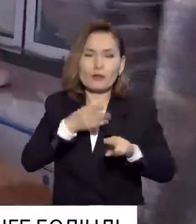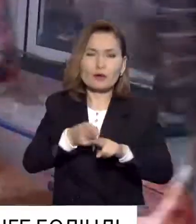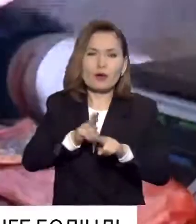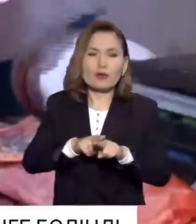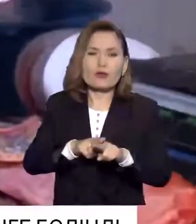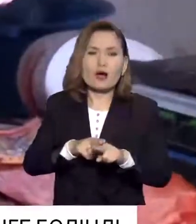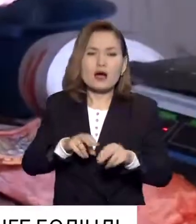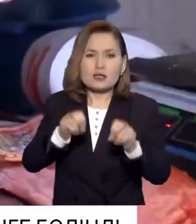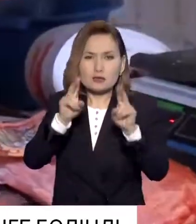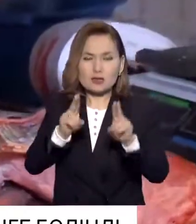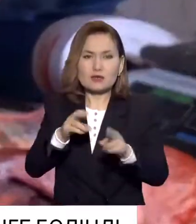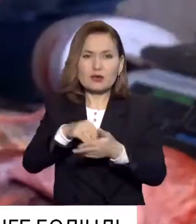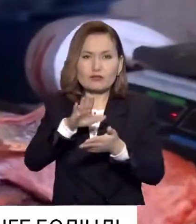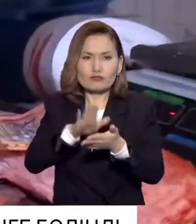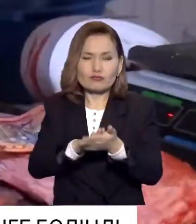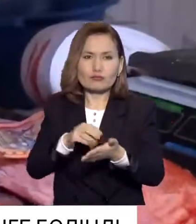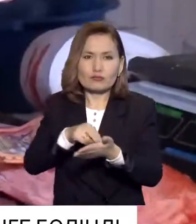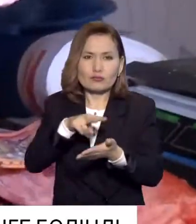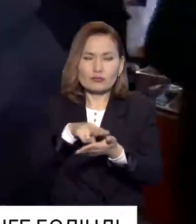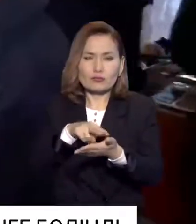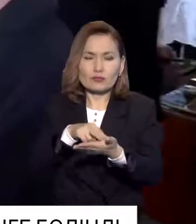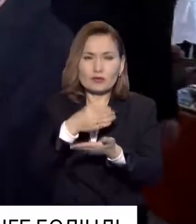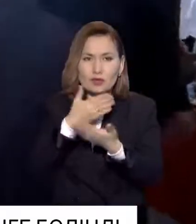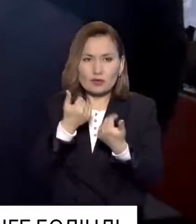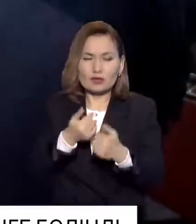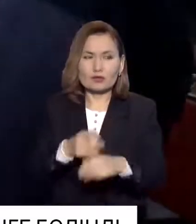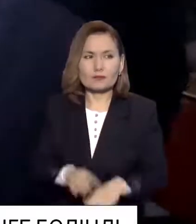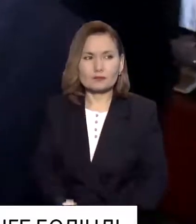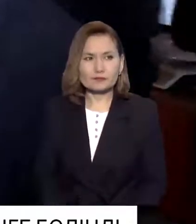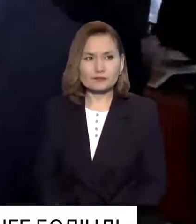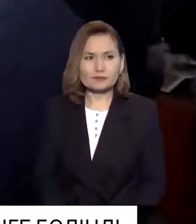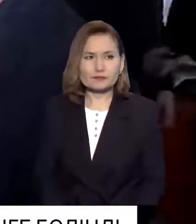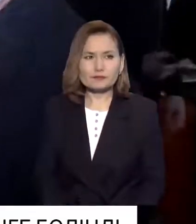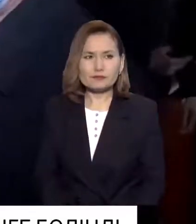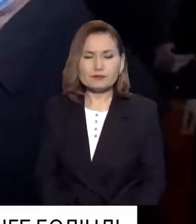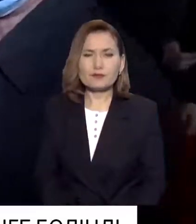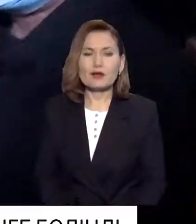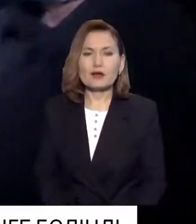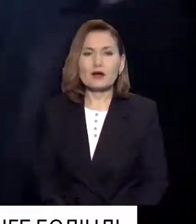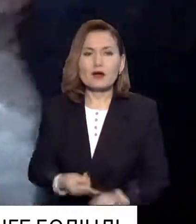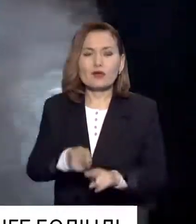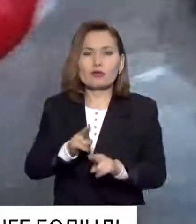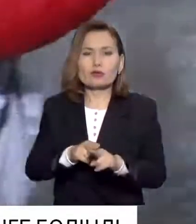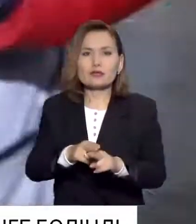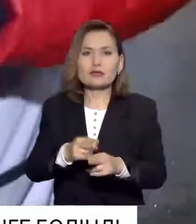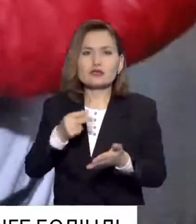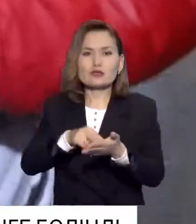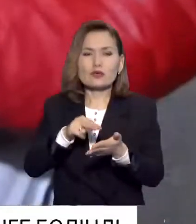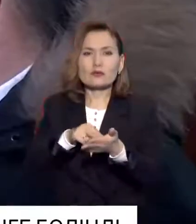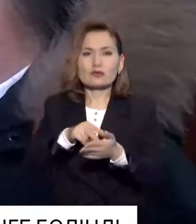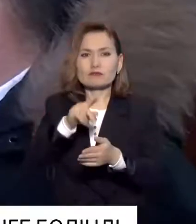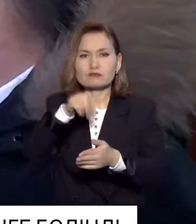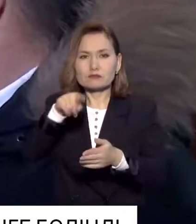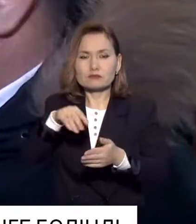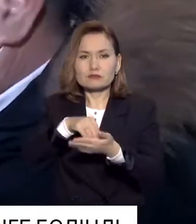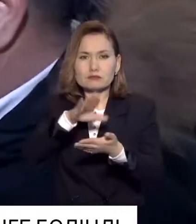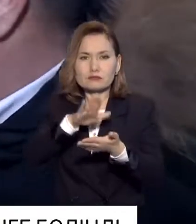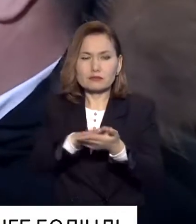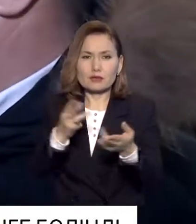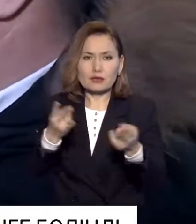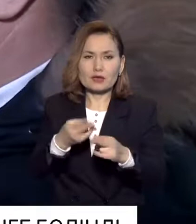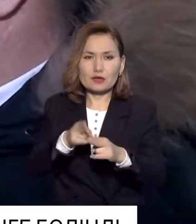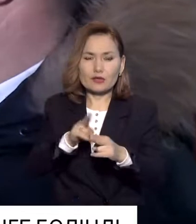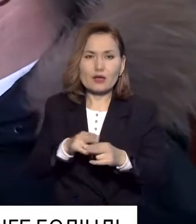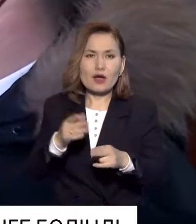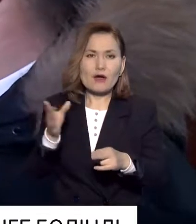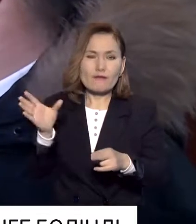сондықтан саудагерлер ебін тауып қулыққа басады. Кердің еті сеніктерген, сеніктерген. Ауысты